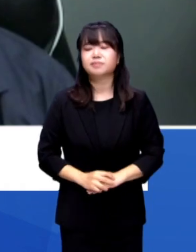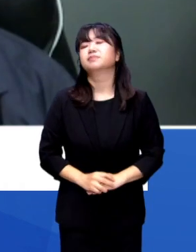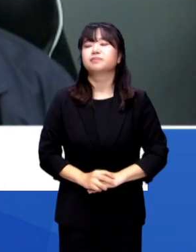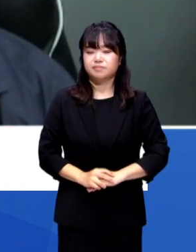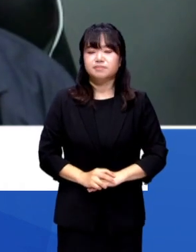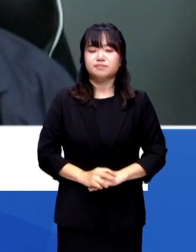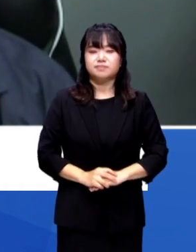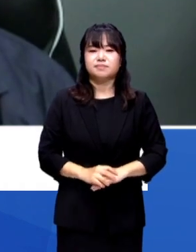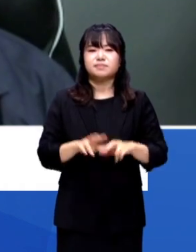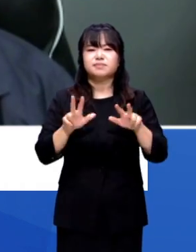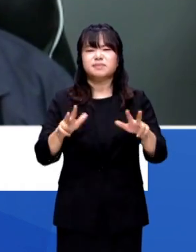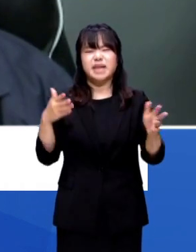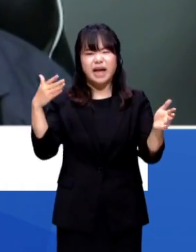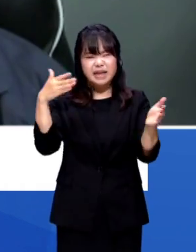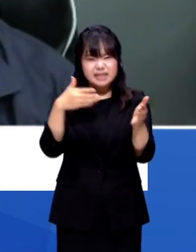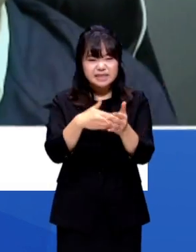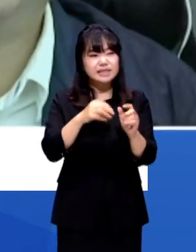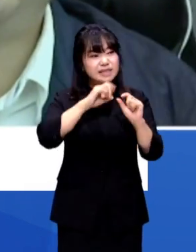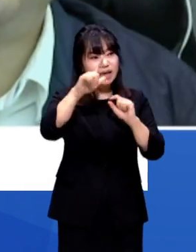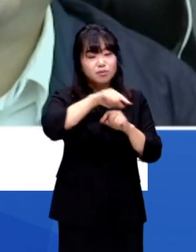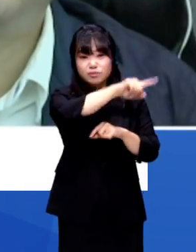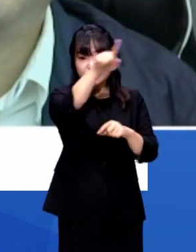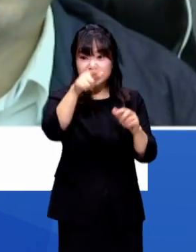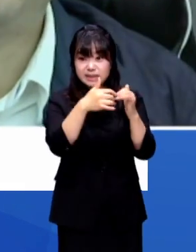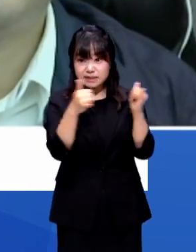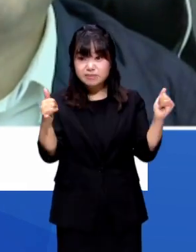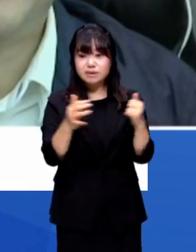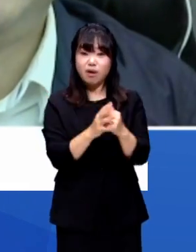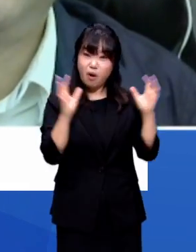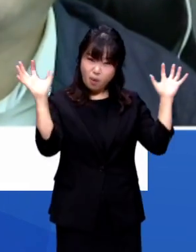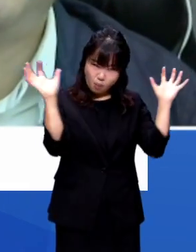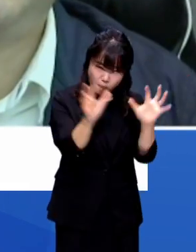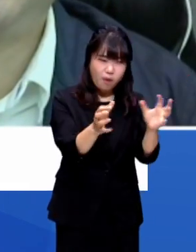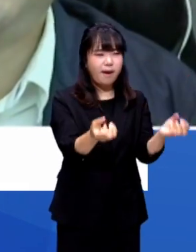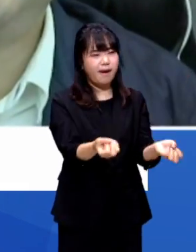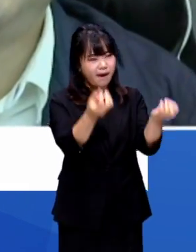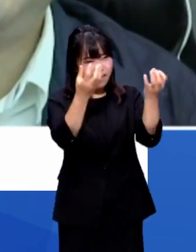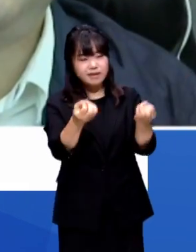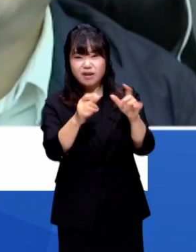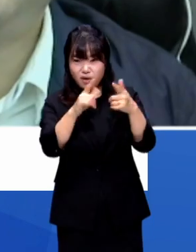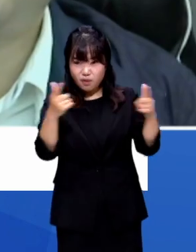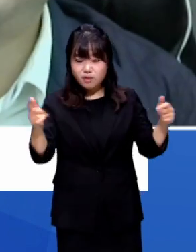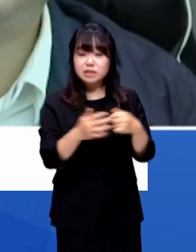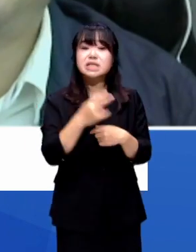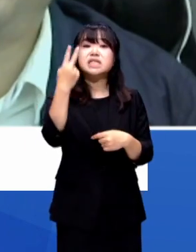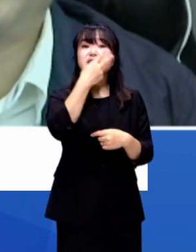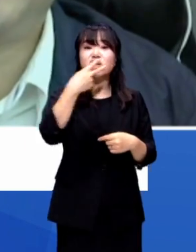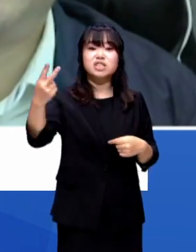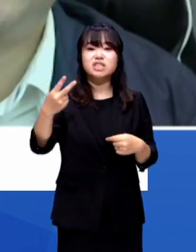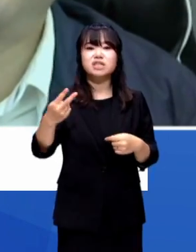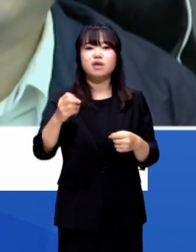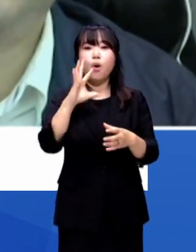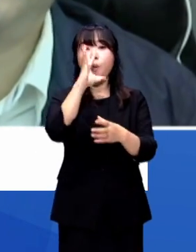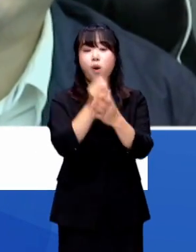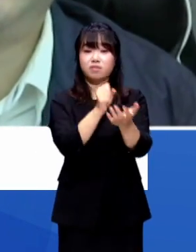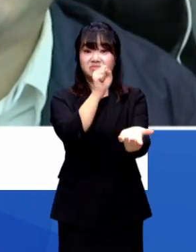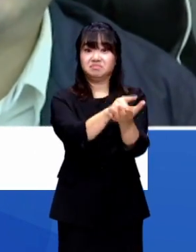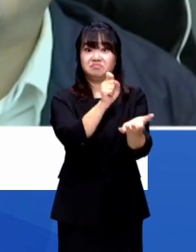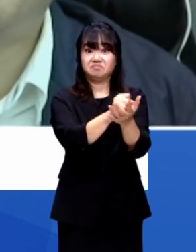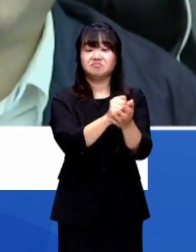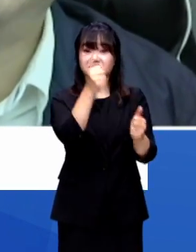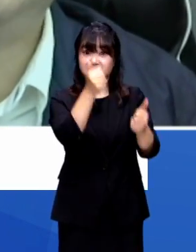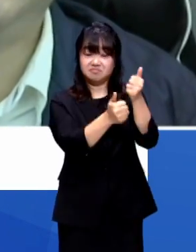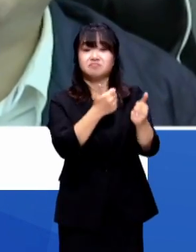네, 지금까지 많은 군집 활동들이 많이 있었습니다. 저희는 2002년 월드컵도 개최를 했고요. 그